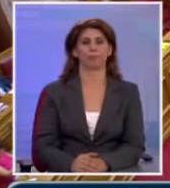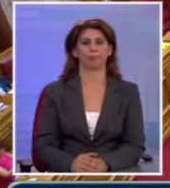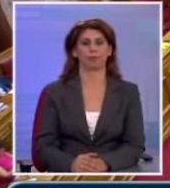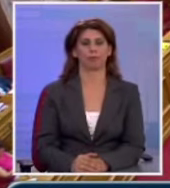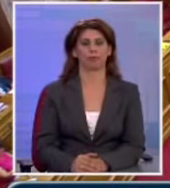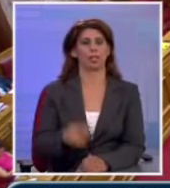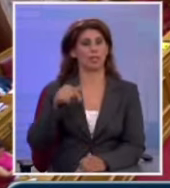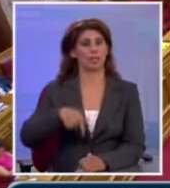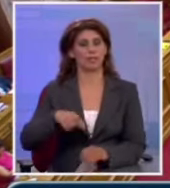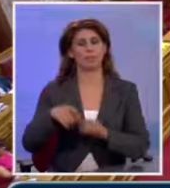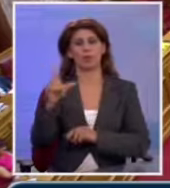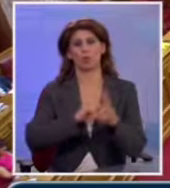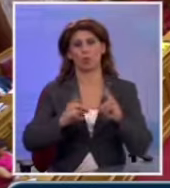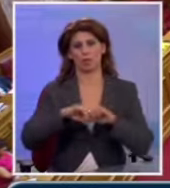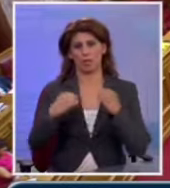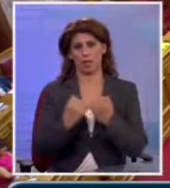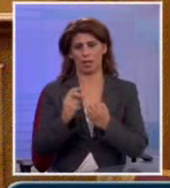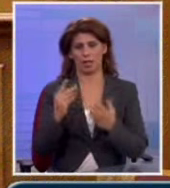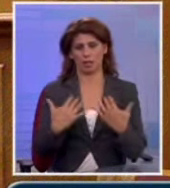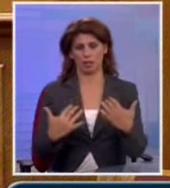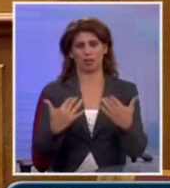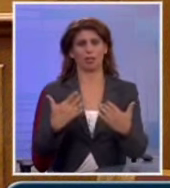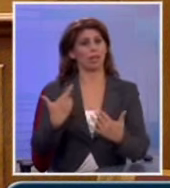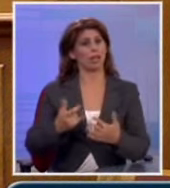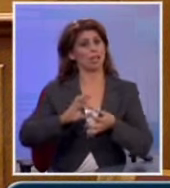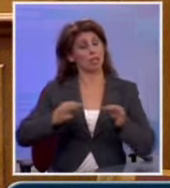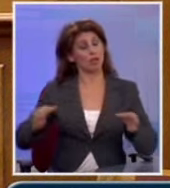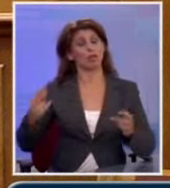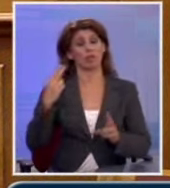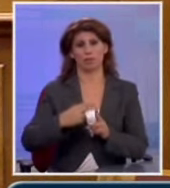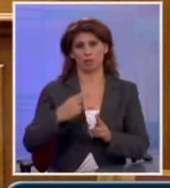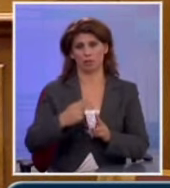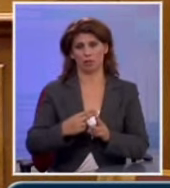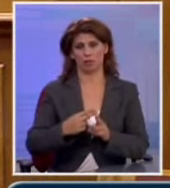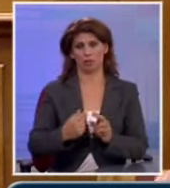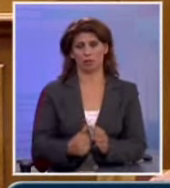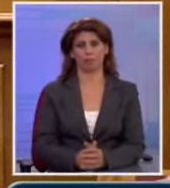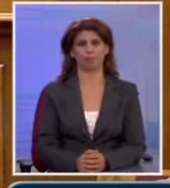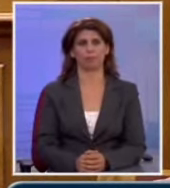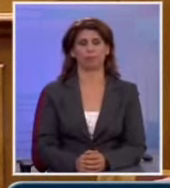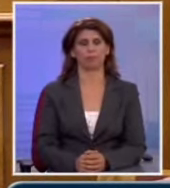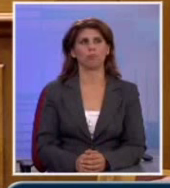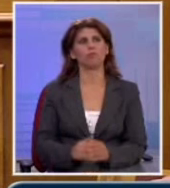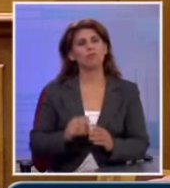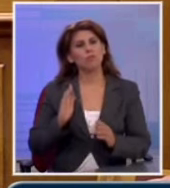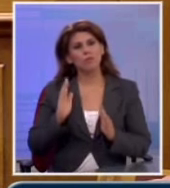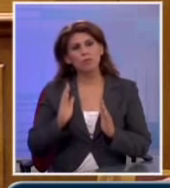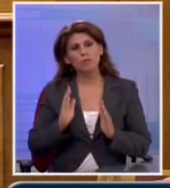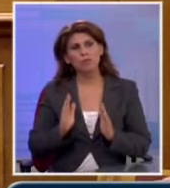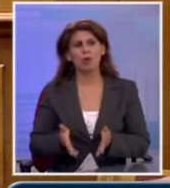η σημερινή συνεδρίαση έχει μια ιστορική σημασία. Θα μπορούσα να